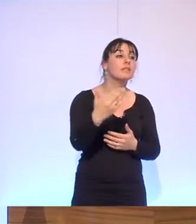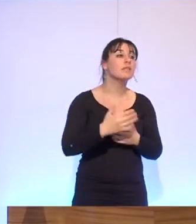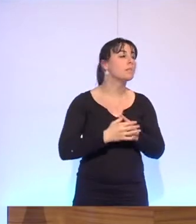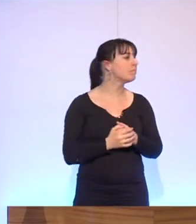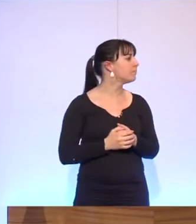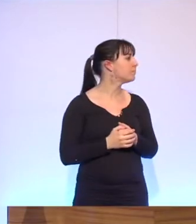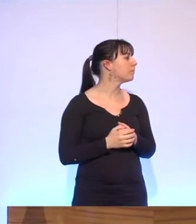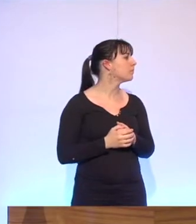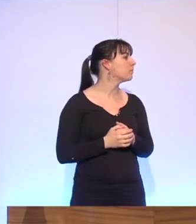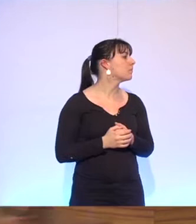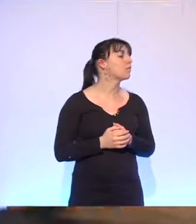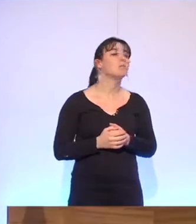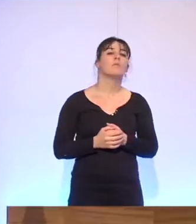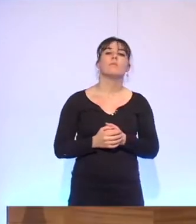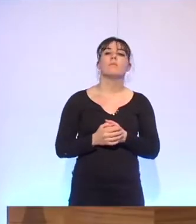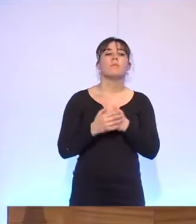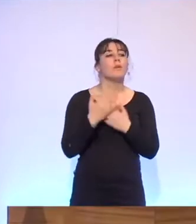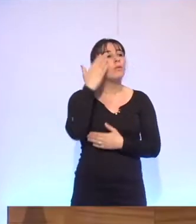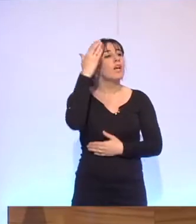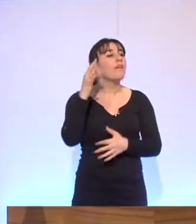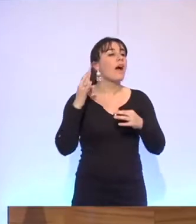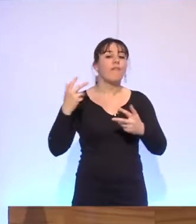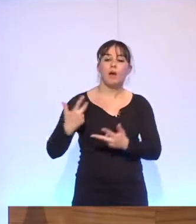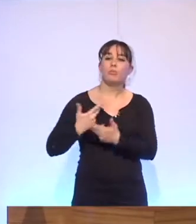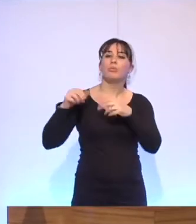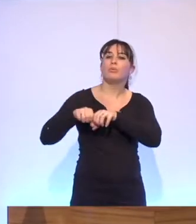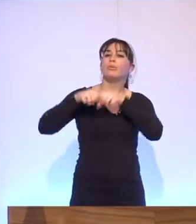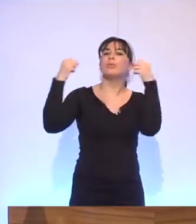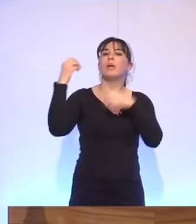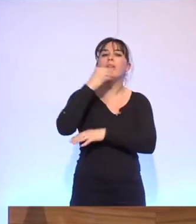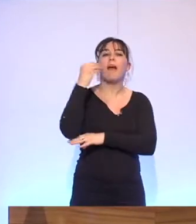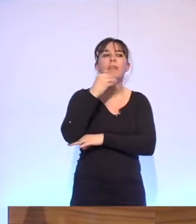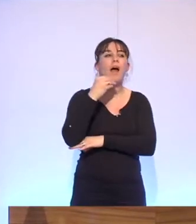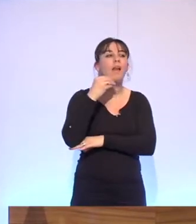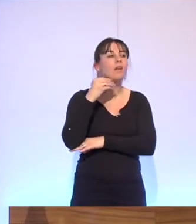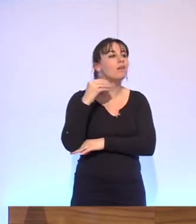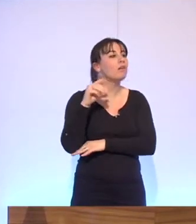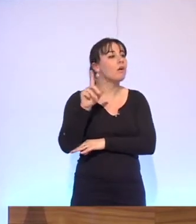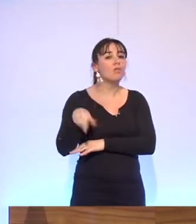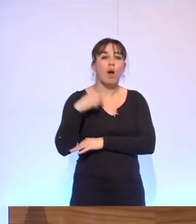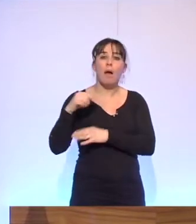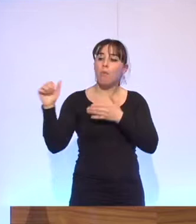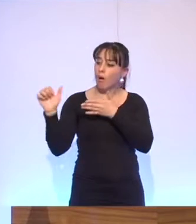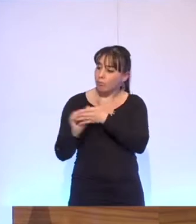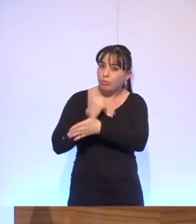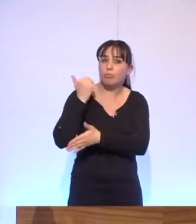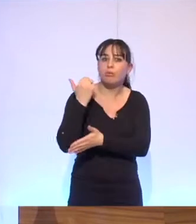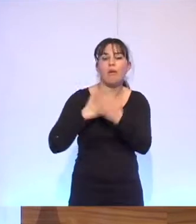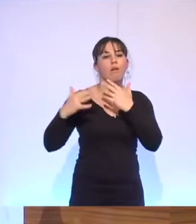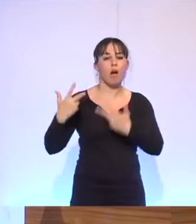Vous le savez, la trêve hivernale qui est censée disparaître, mais donc la trêve